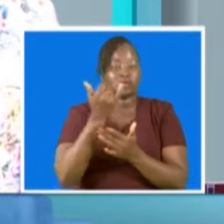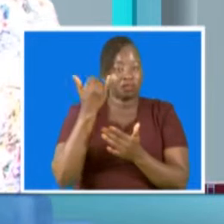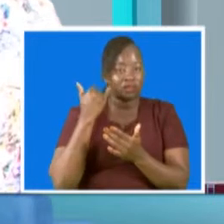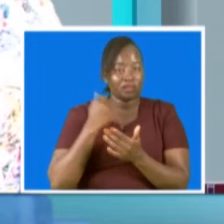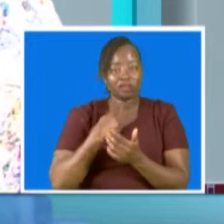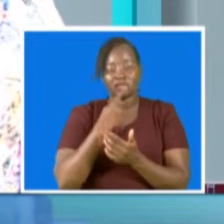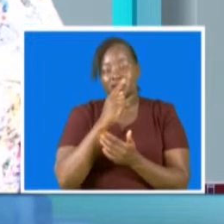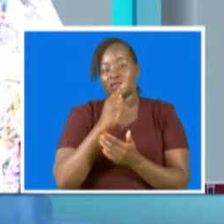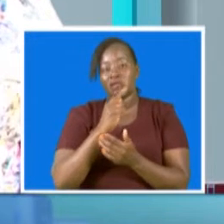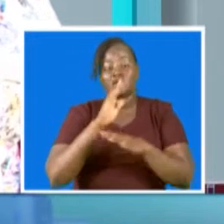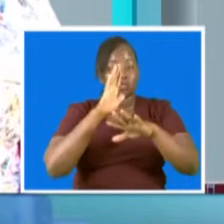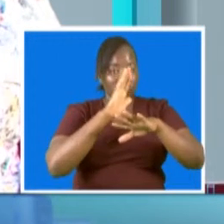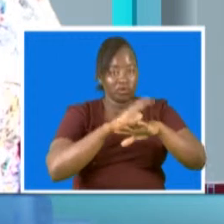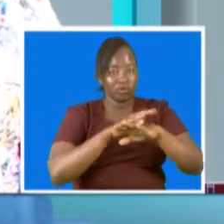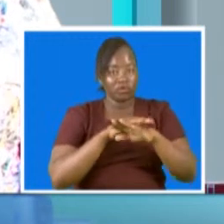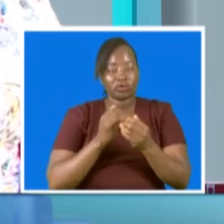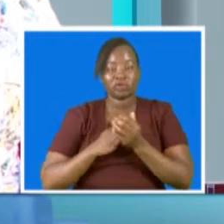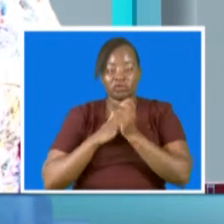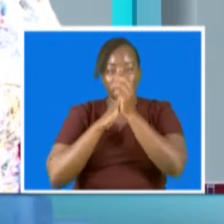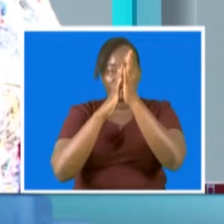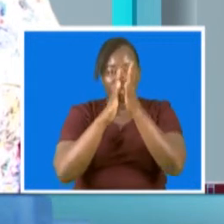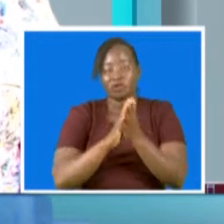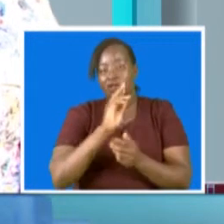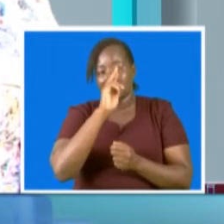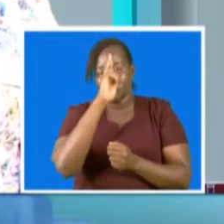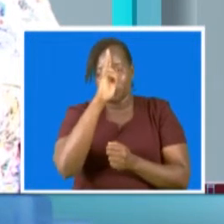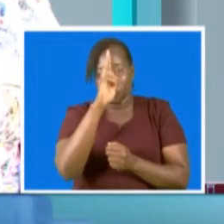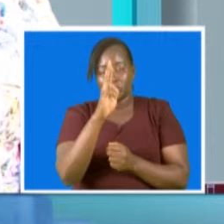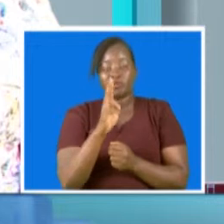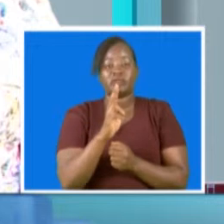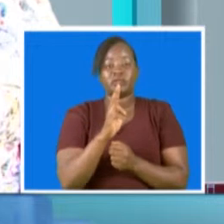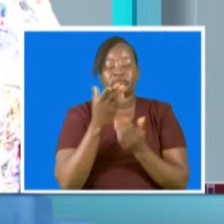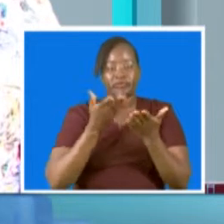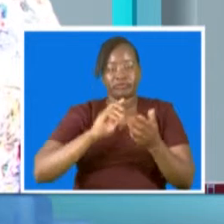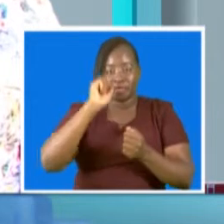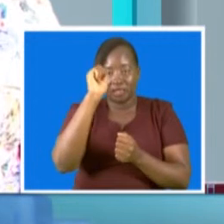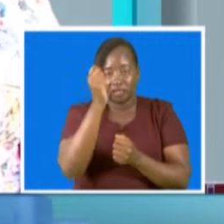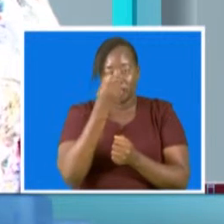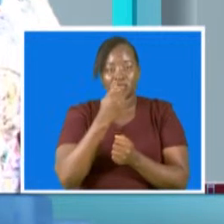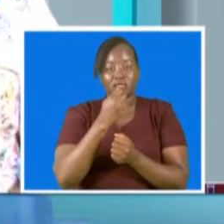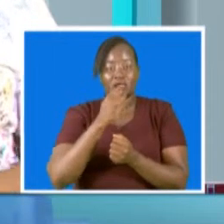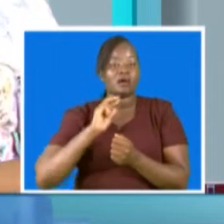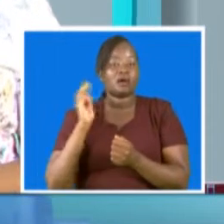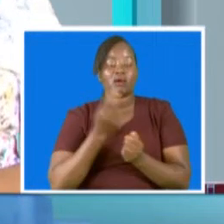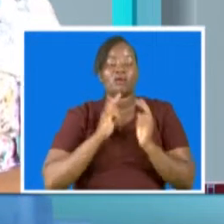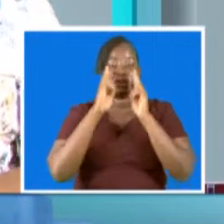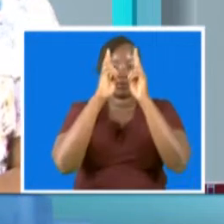ni akinyanire gukorwo akirugamira giturwa kia Inspector General wa guku bururi-ini uhoro uyu makiria